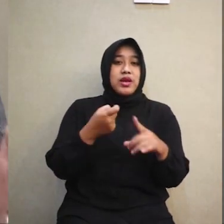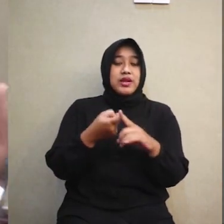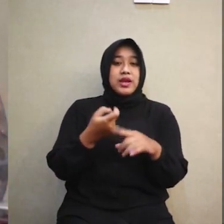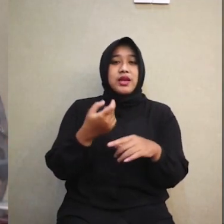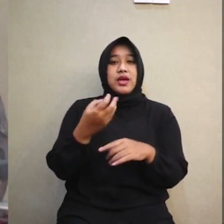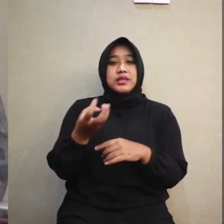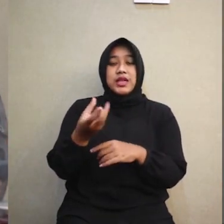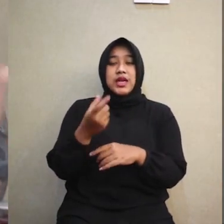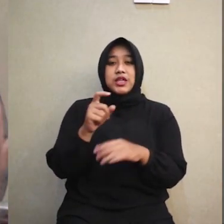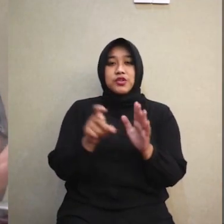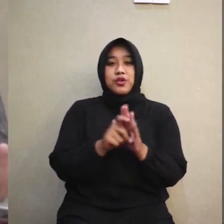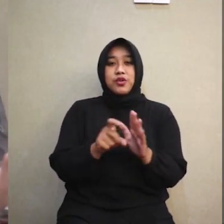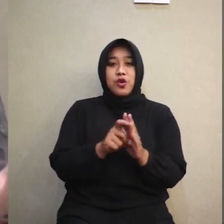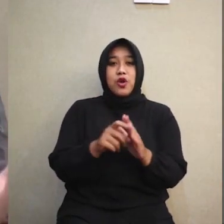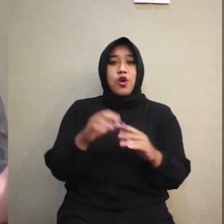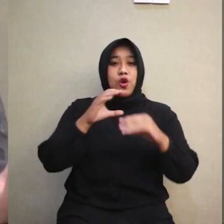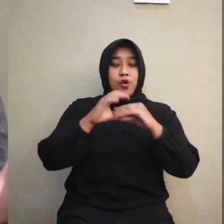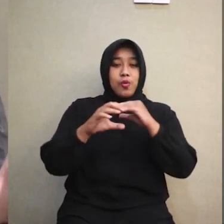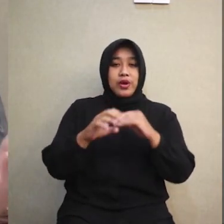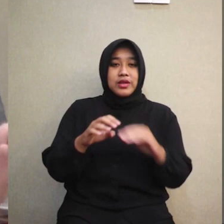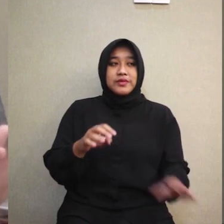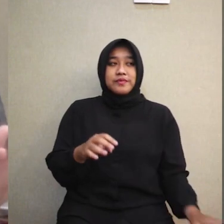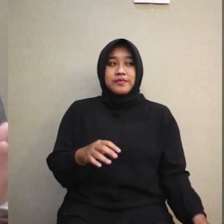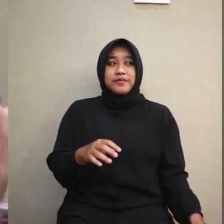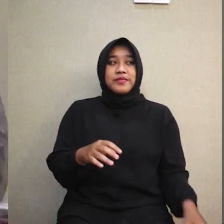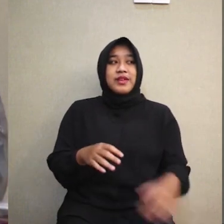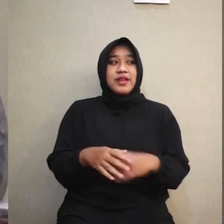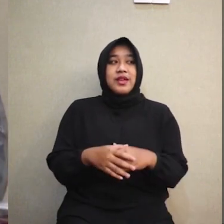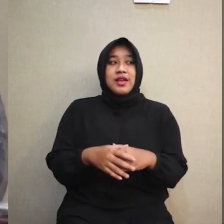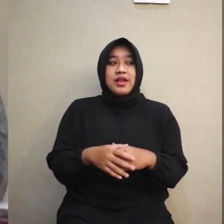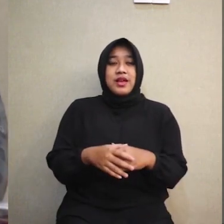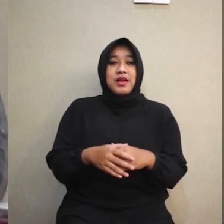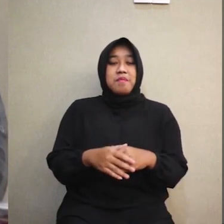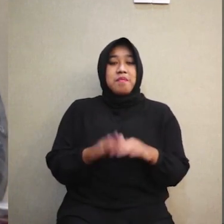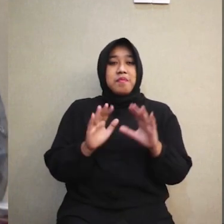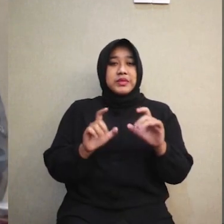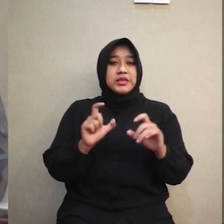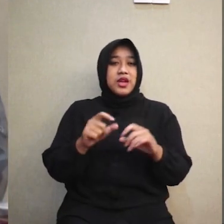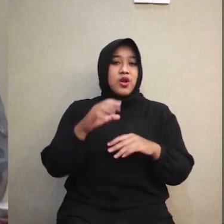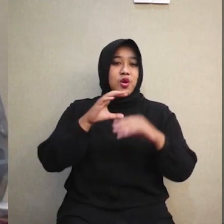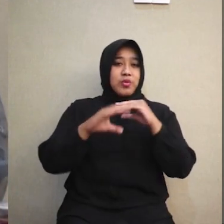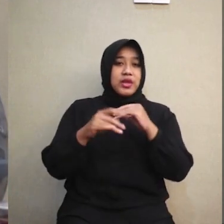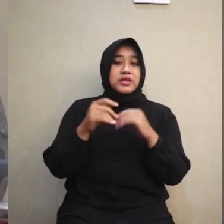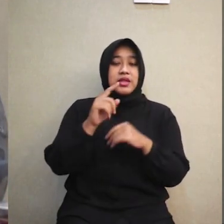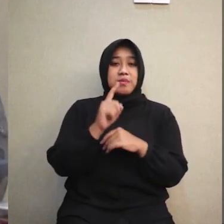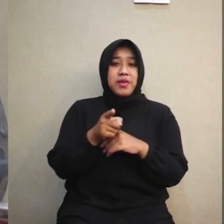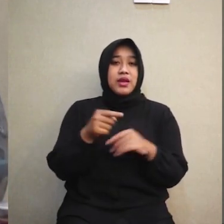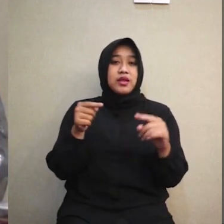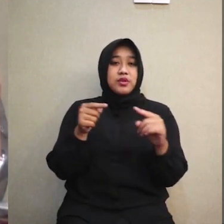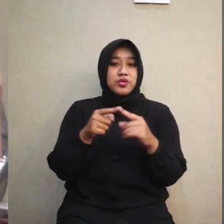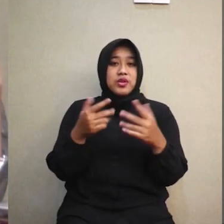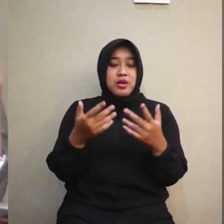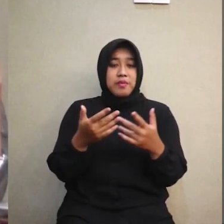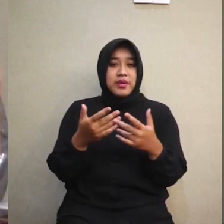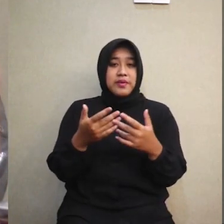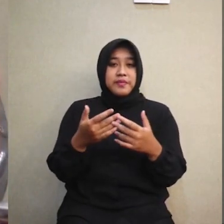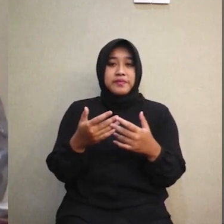hal yang sangat sederhana misalnya dengan komunikasi banyak nyatanya cara komunikasi yang hari ini digunakan di